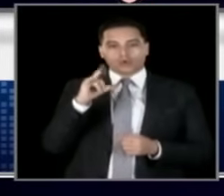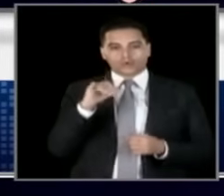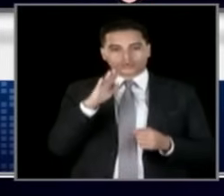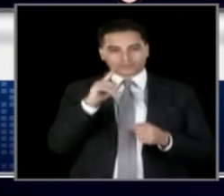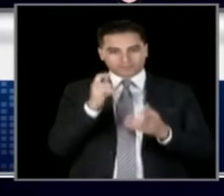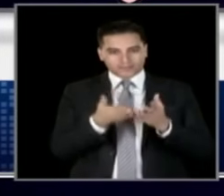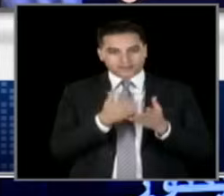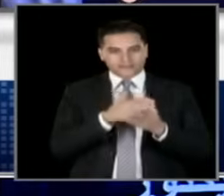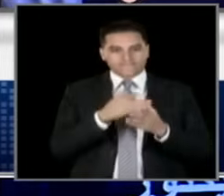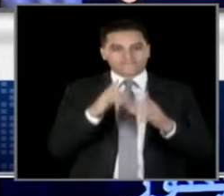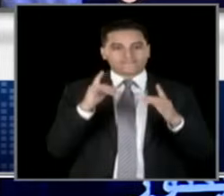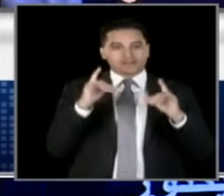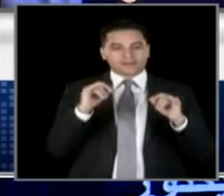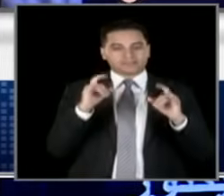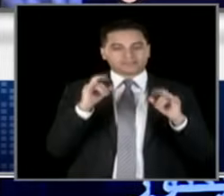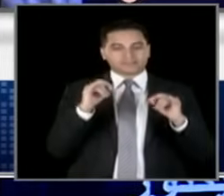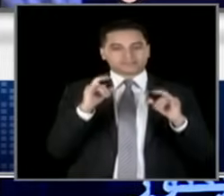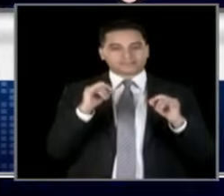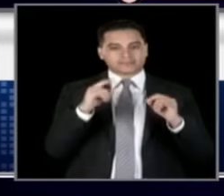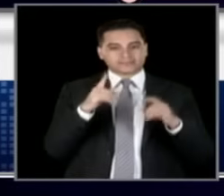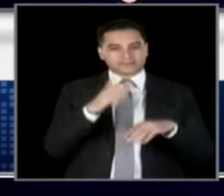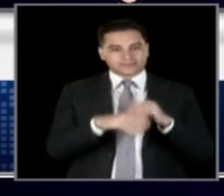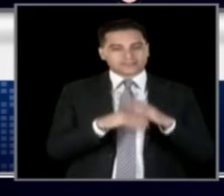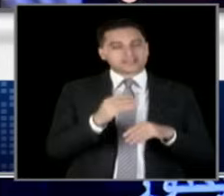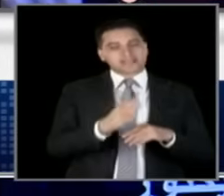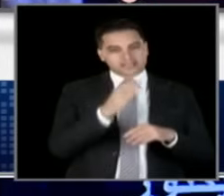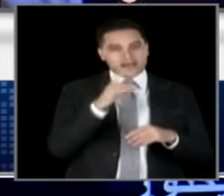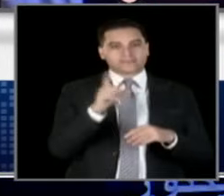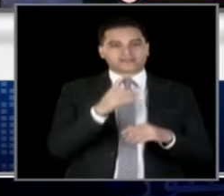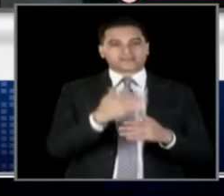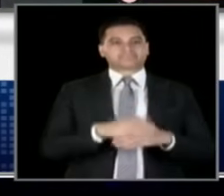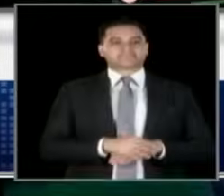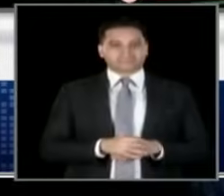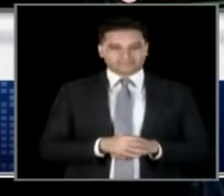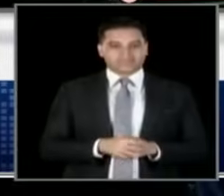الريسك ب 50-50. إجابة صحيحة.